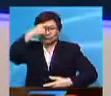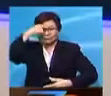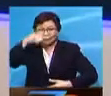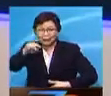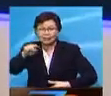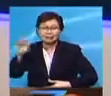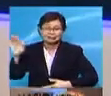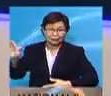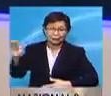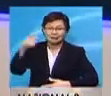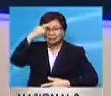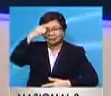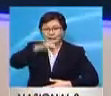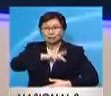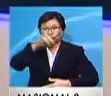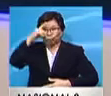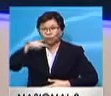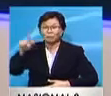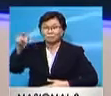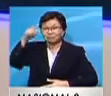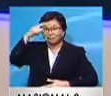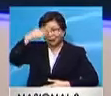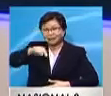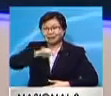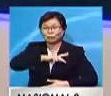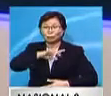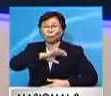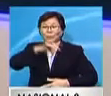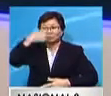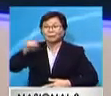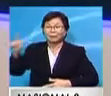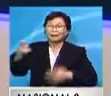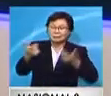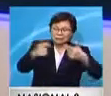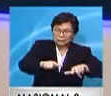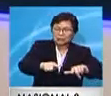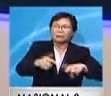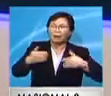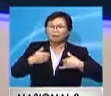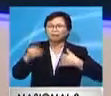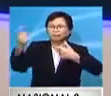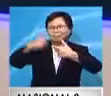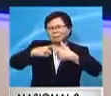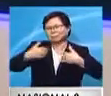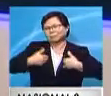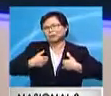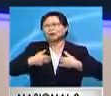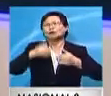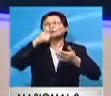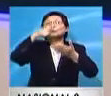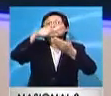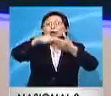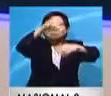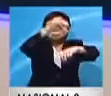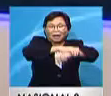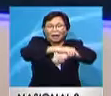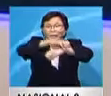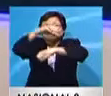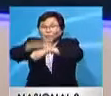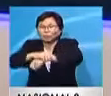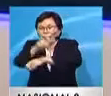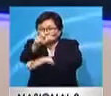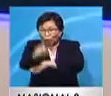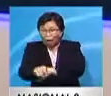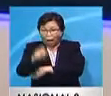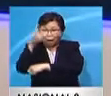pons safat pongcharen menegaskan kejadian itu jelas mempunyai kaitan Dalam pada itu waran tangkap dikeluarkan terhadap